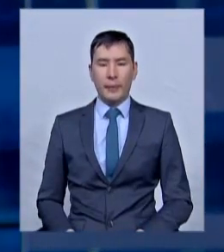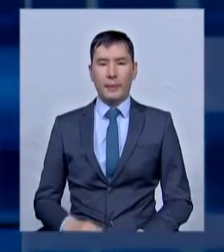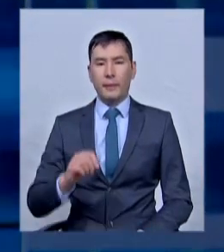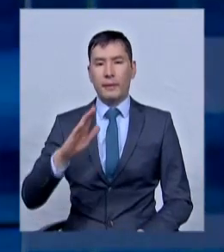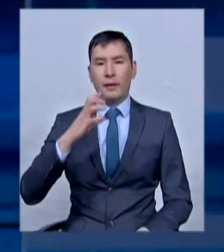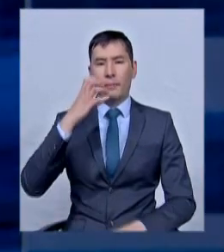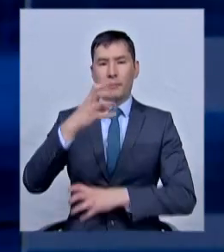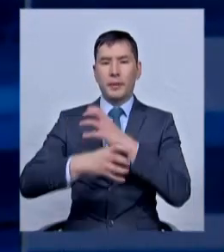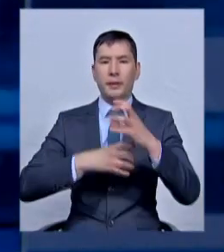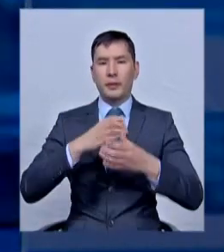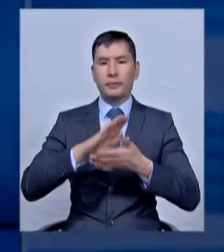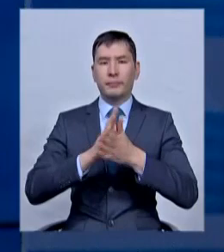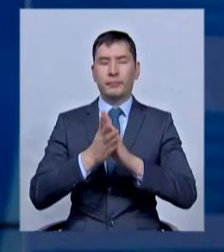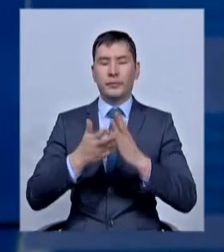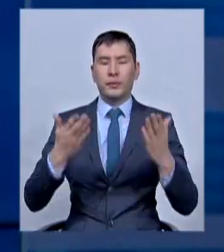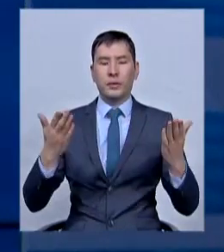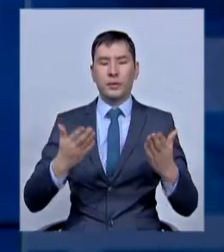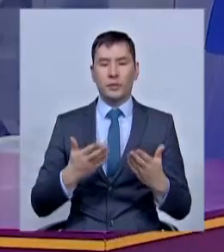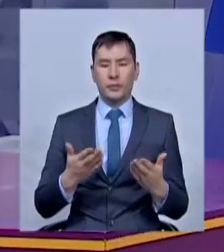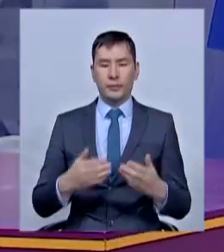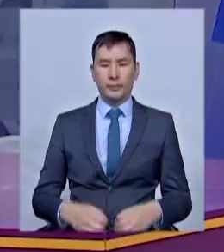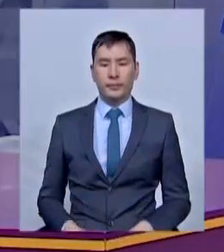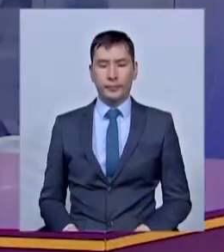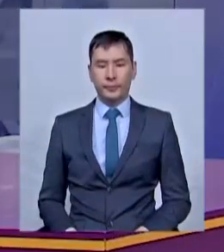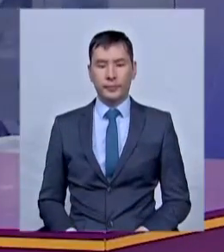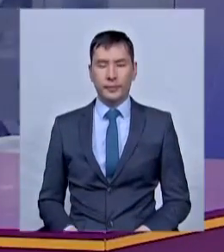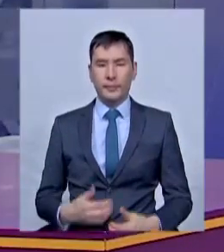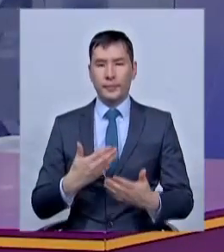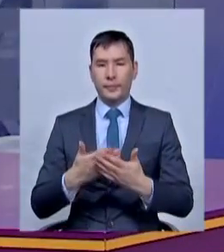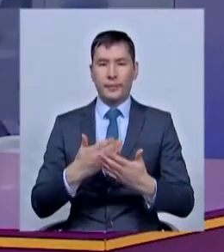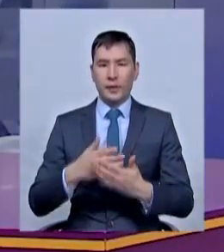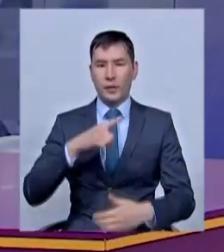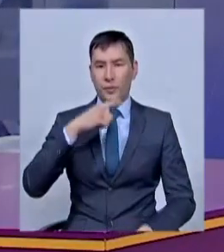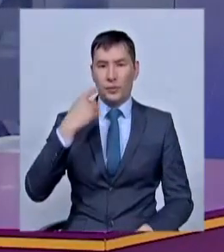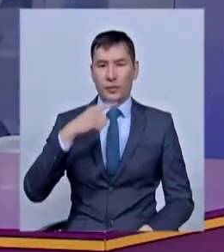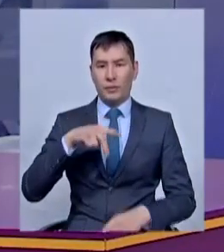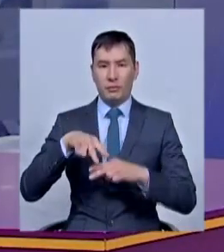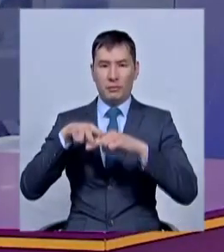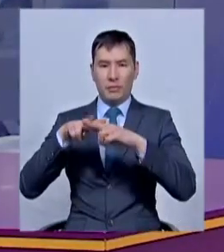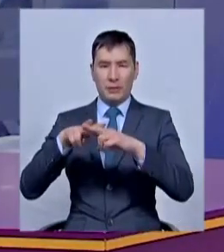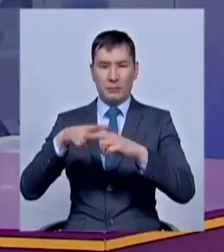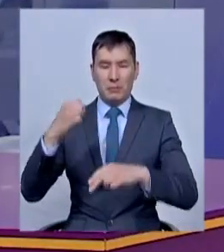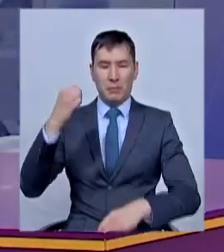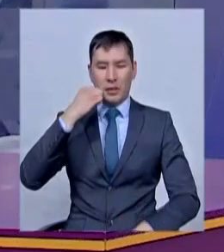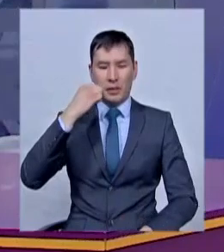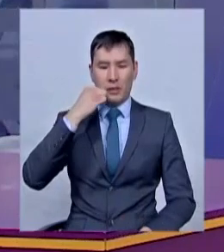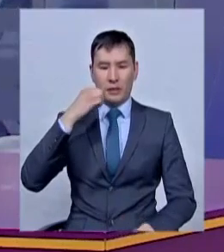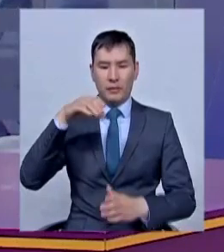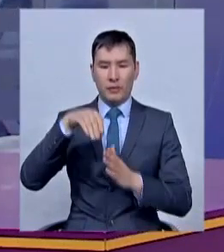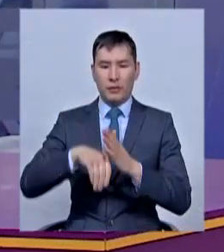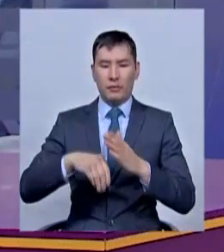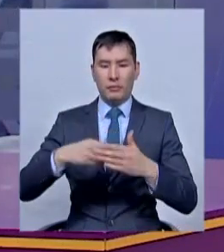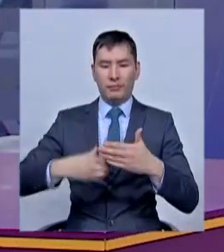елдері коронавируспен күресті тың тәсіл қолданып жатыр. Мәселен, Ресей астанасы Мәскеуде лифттерде автоматты